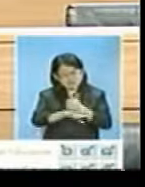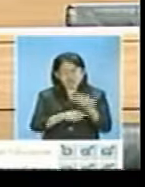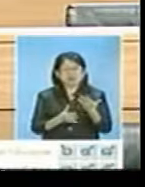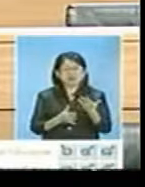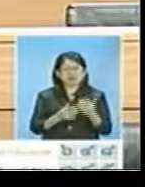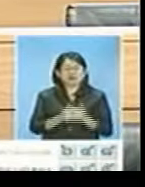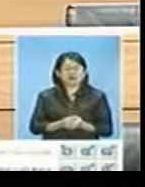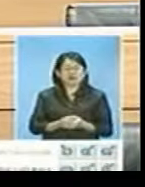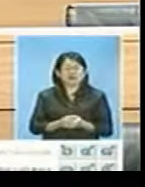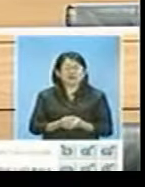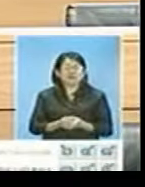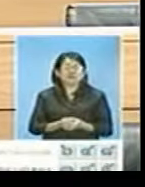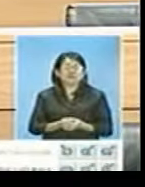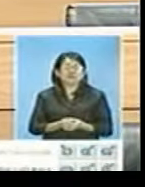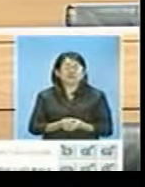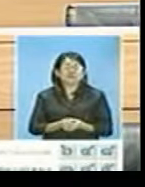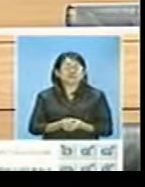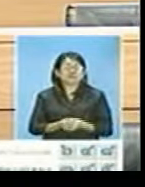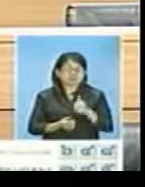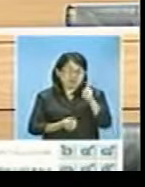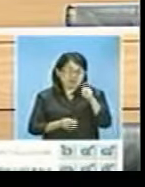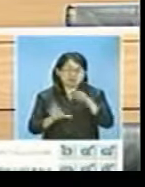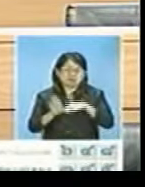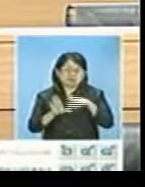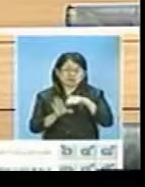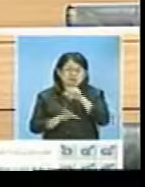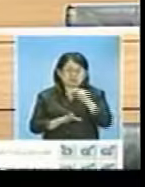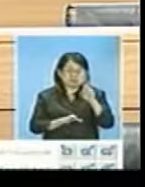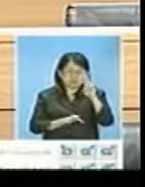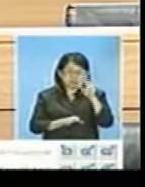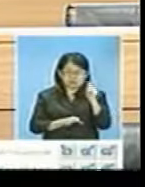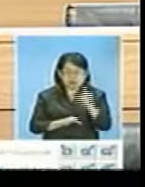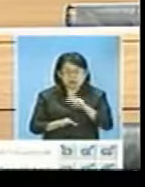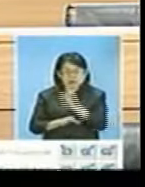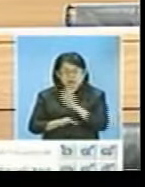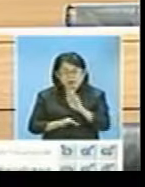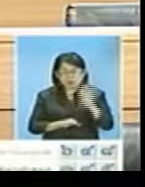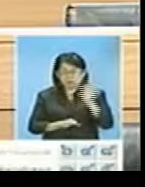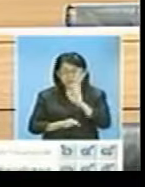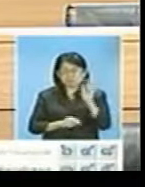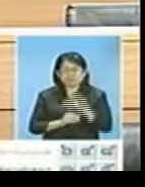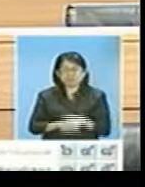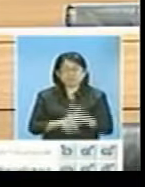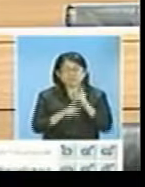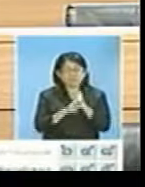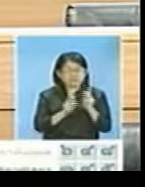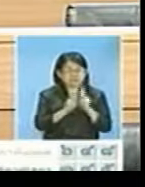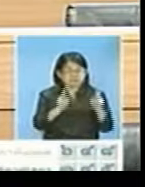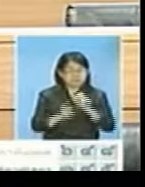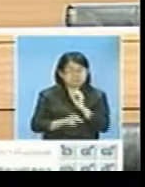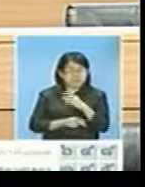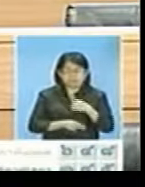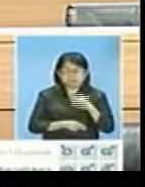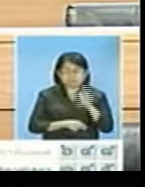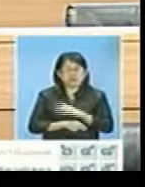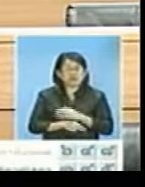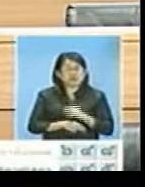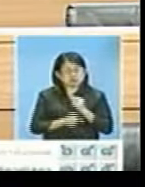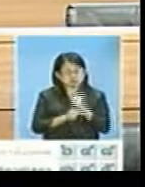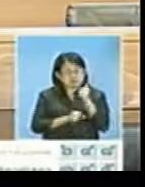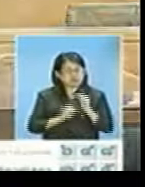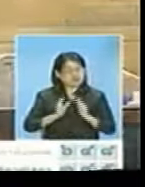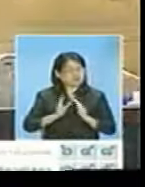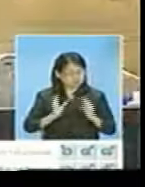พวกนี้ไม่น่าจะเป็นข้อห้ามตามที่รัฐบาลหรือคณะกรรมการร่างขอบคุณครับท่านประธาน